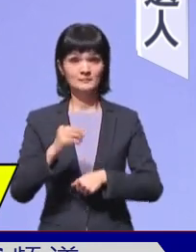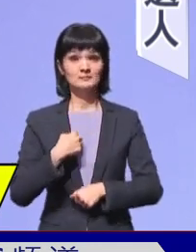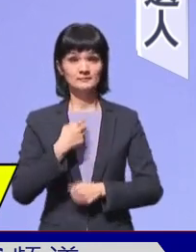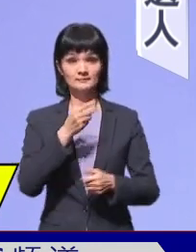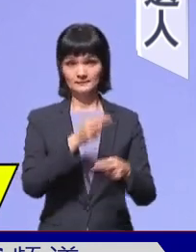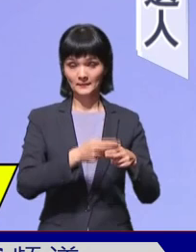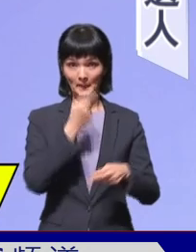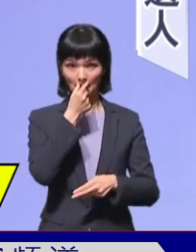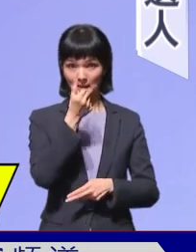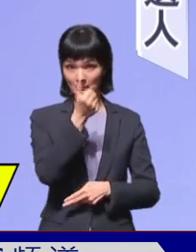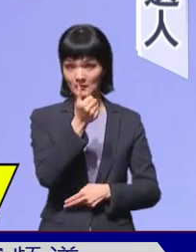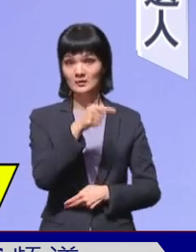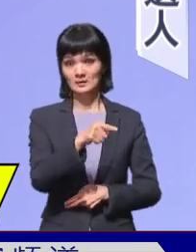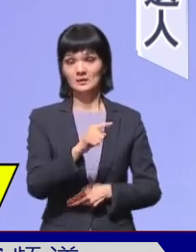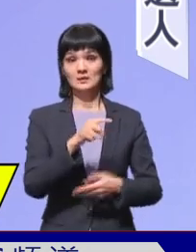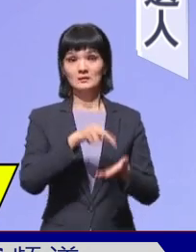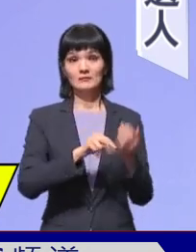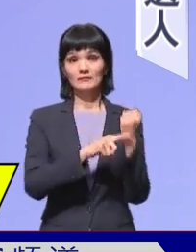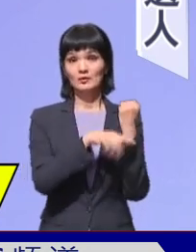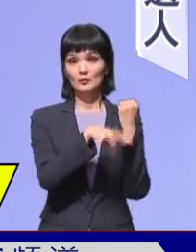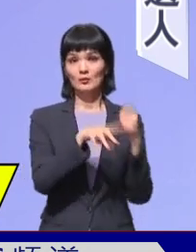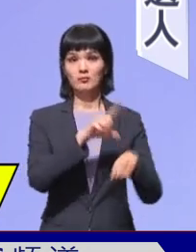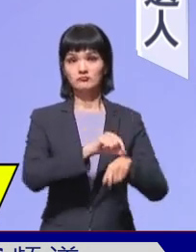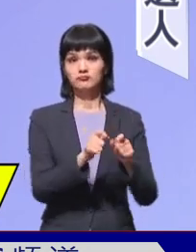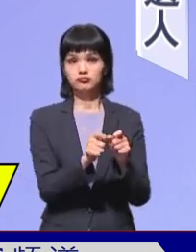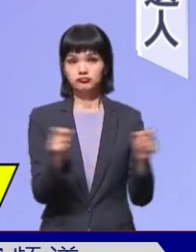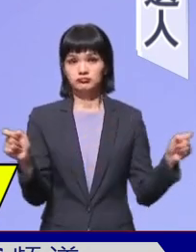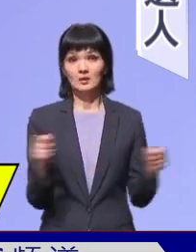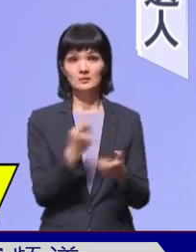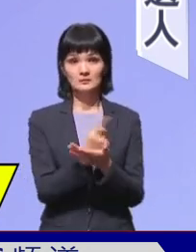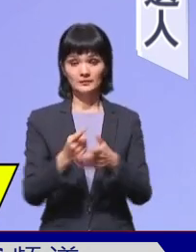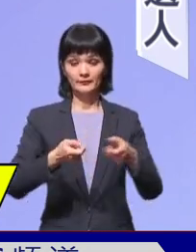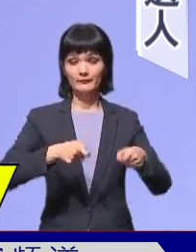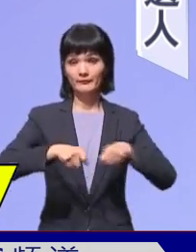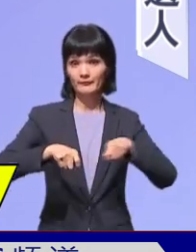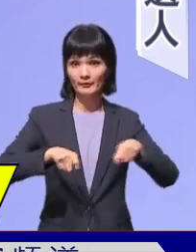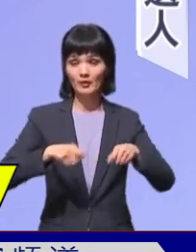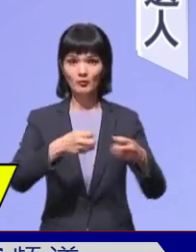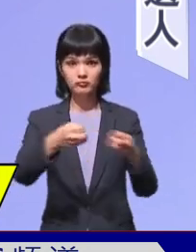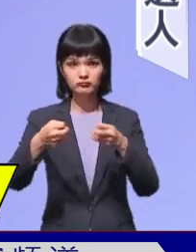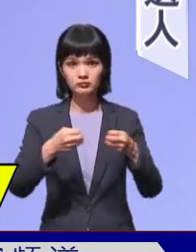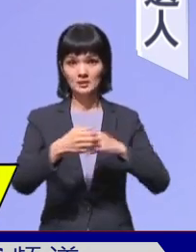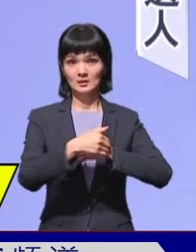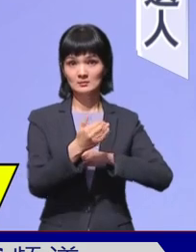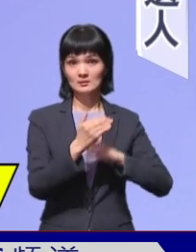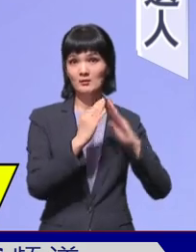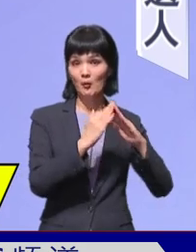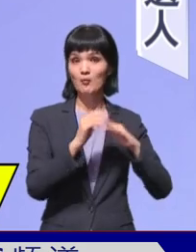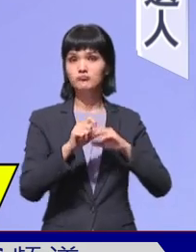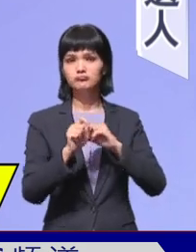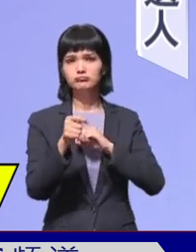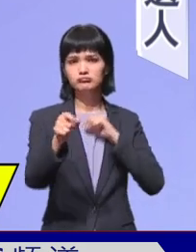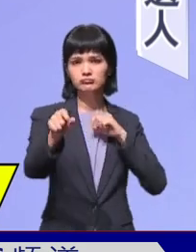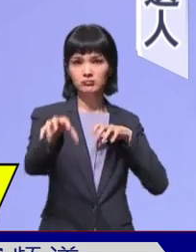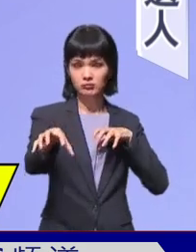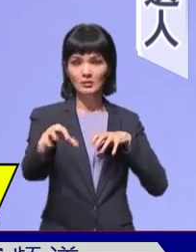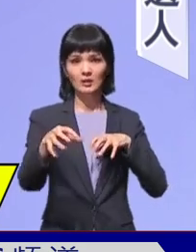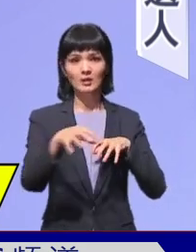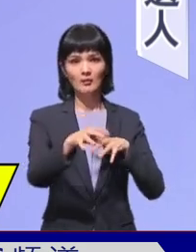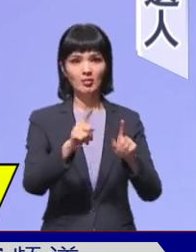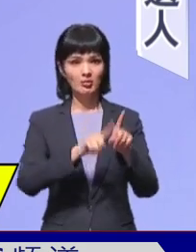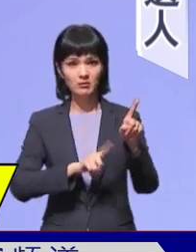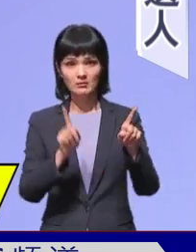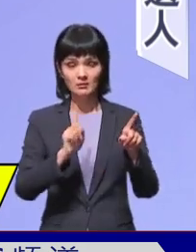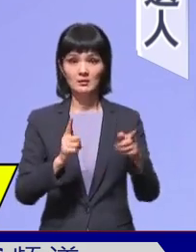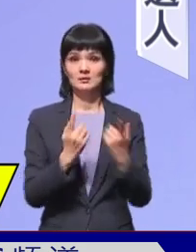委员在立法院这么久，我们所有的法案在讨论的时候，城乡的差距、台北市跟其他地方的一个